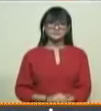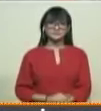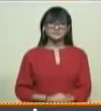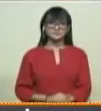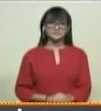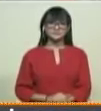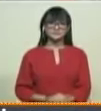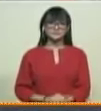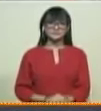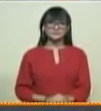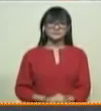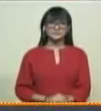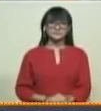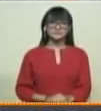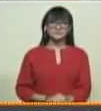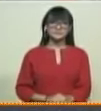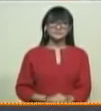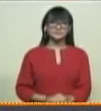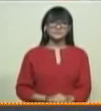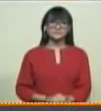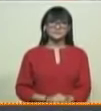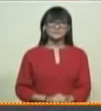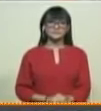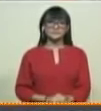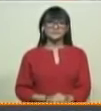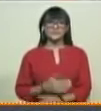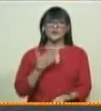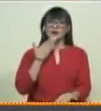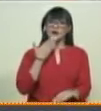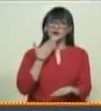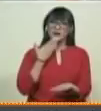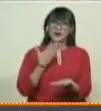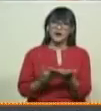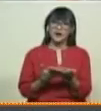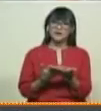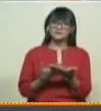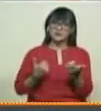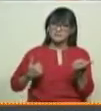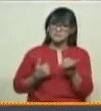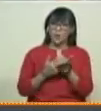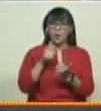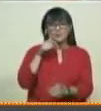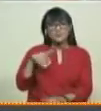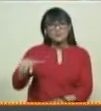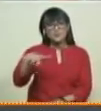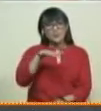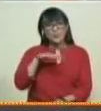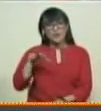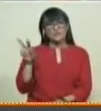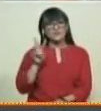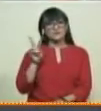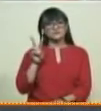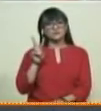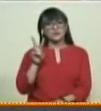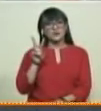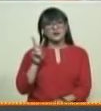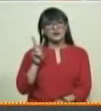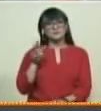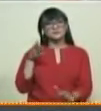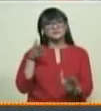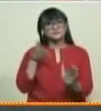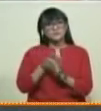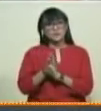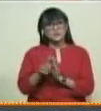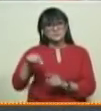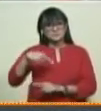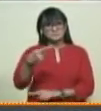efendim. Agradezco sus palabras de estímulo para el pueblo de Venezuela con motivo de las elecciones del